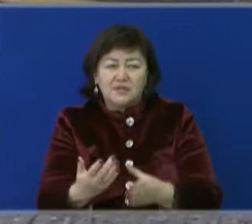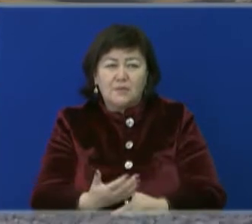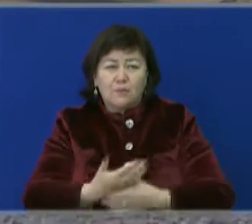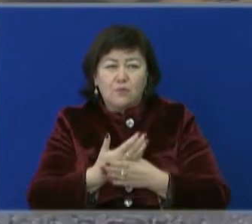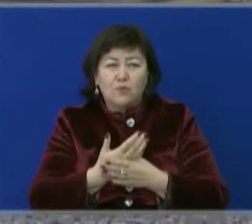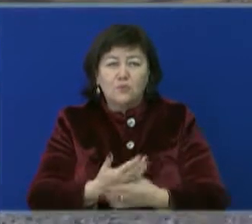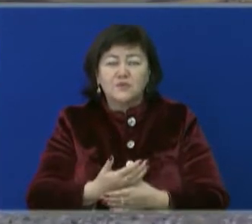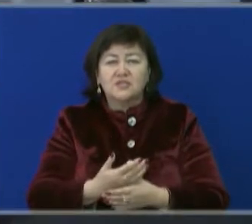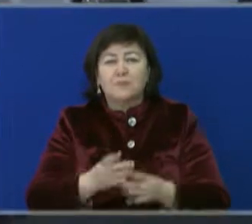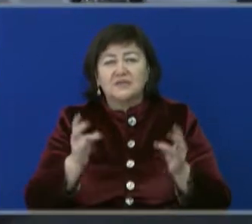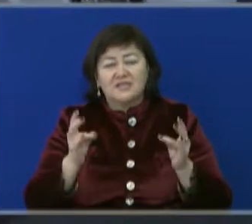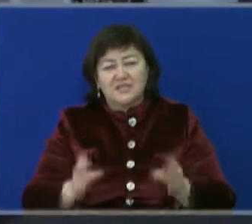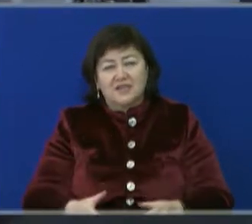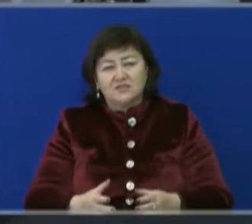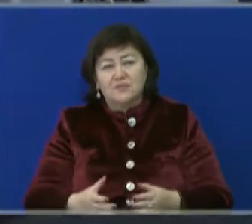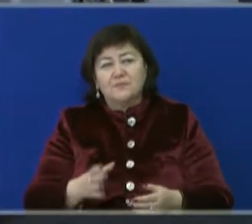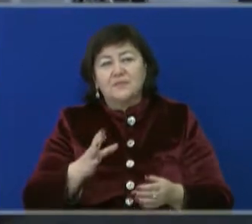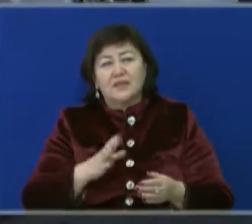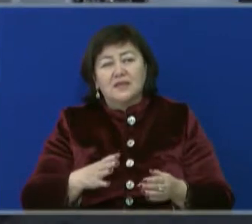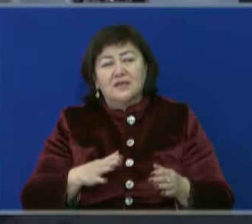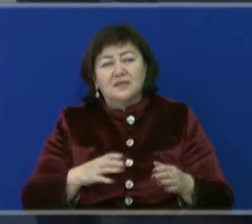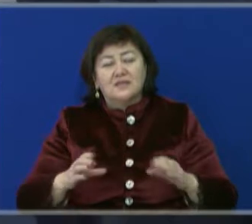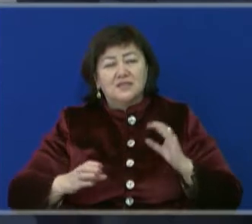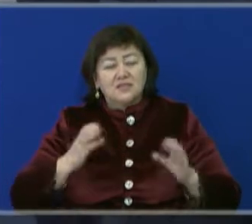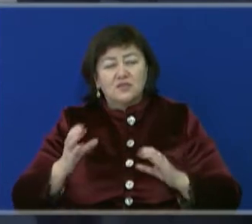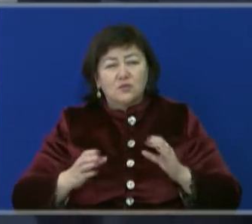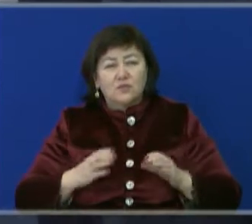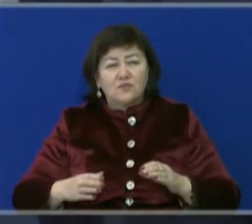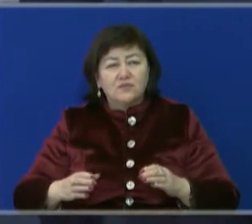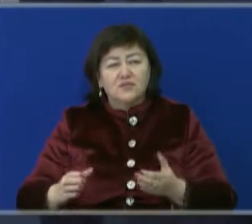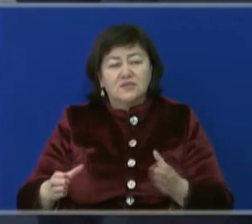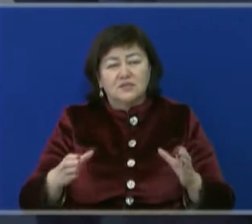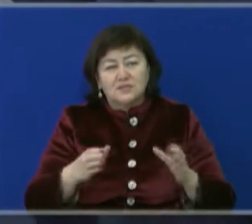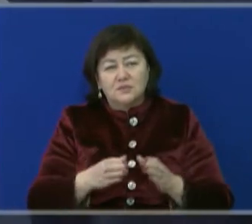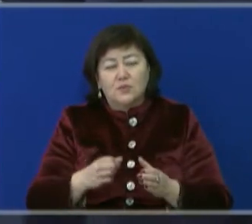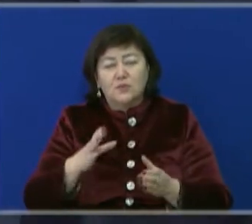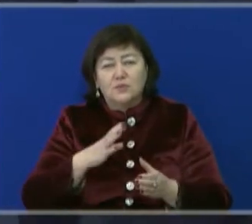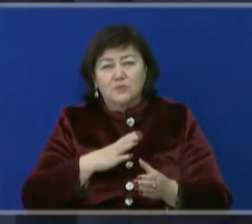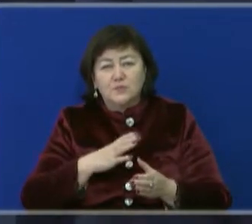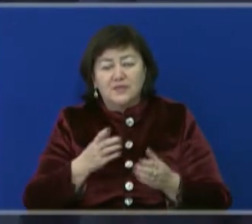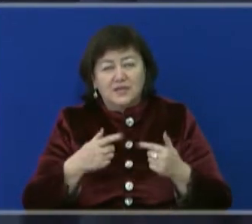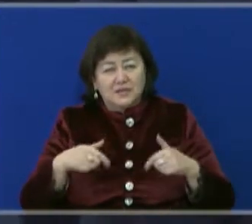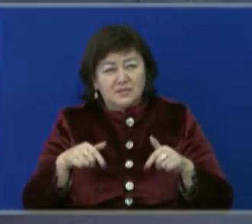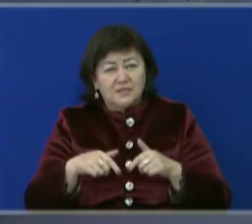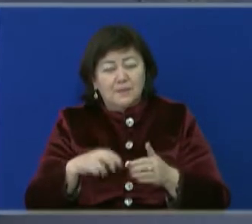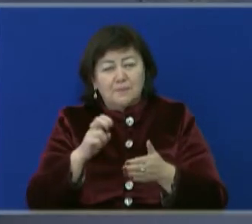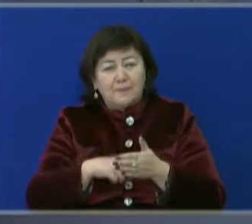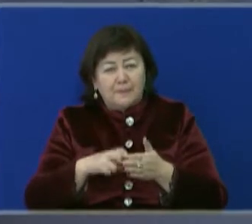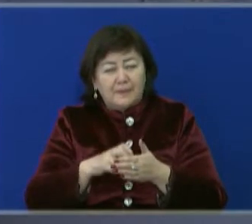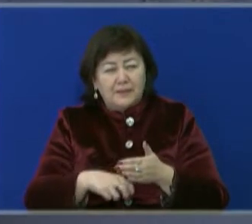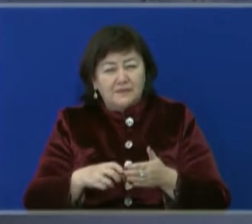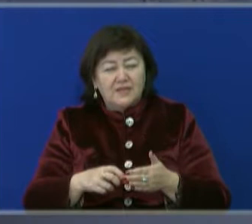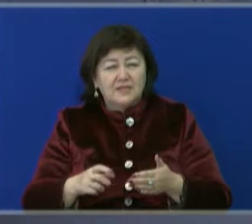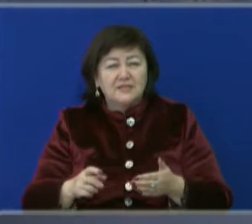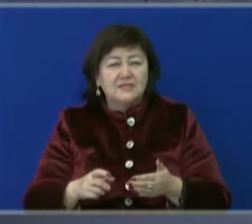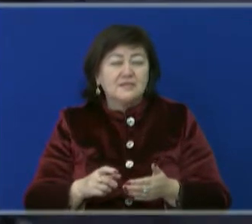ситуации. Учебно-тренировочный сбор был организован на базе областного департамента по чрезвычайным ситуациям. Там проверялась оперативная